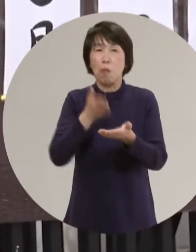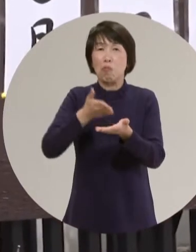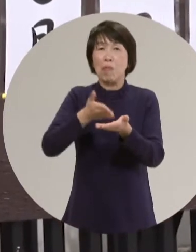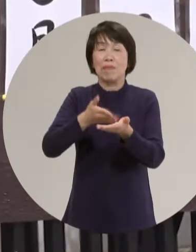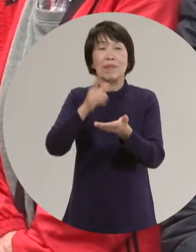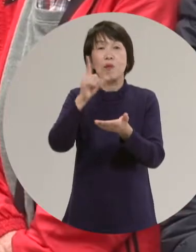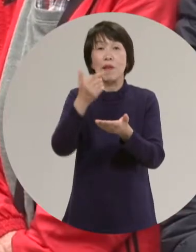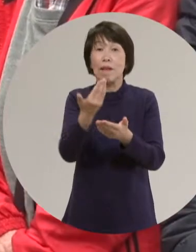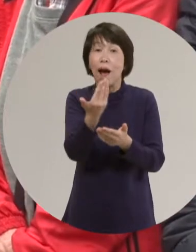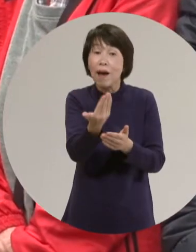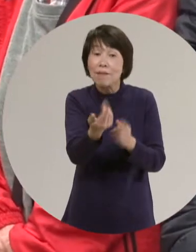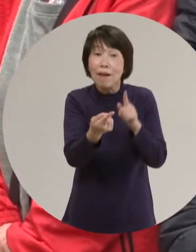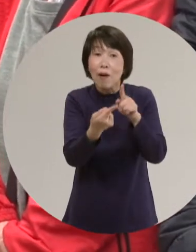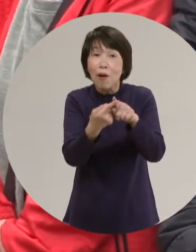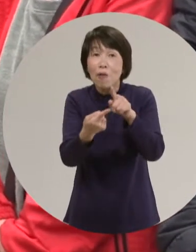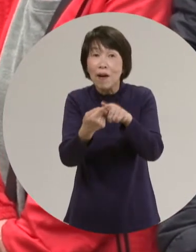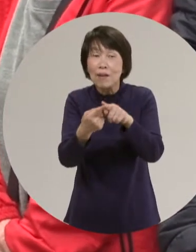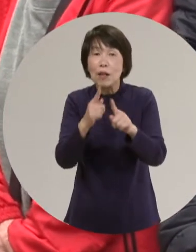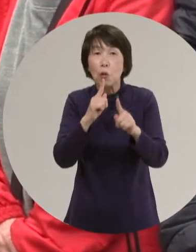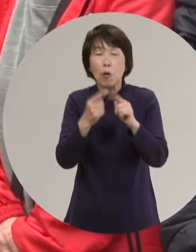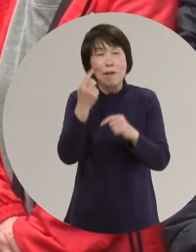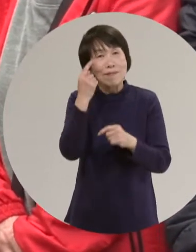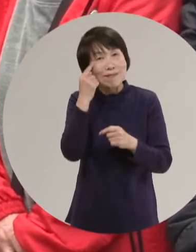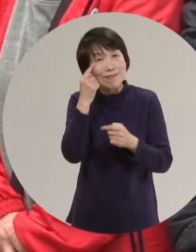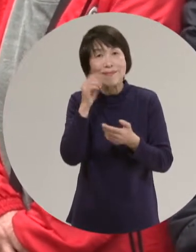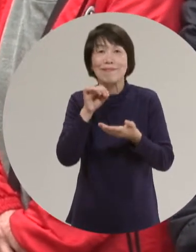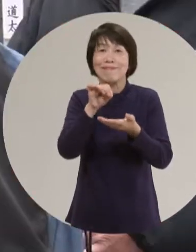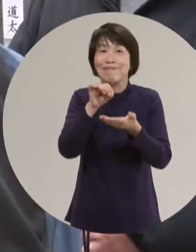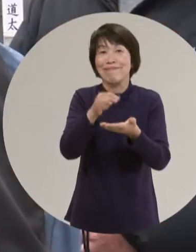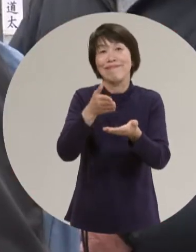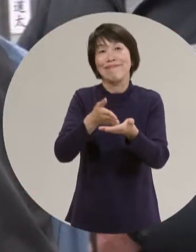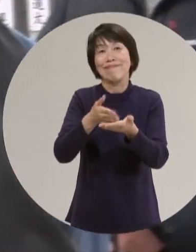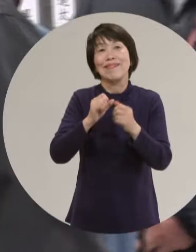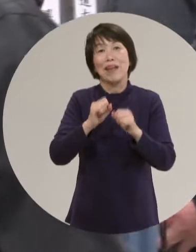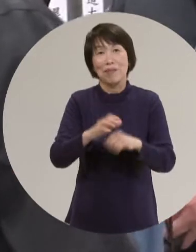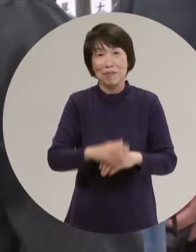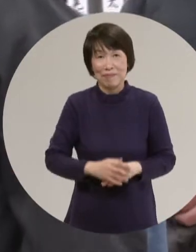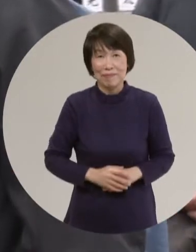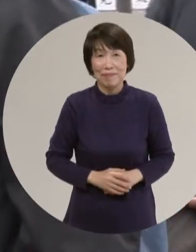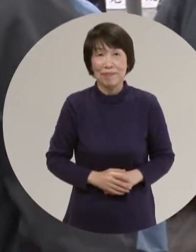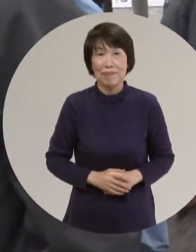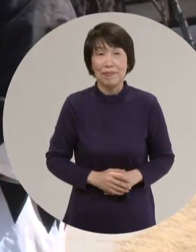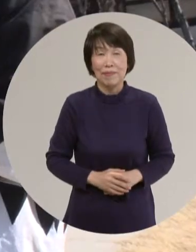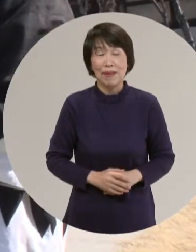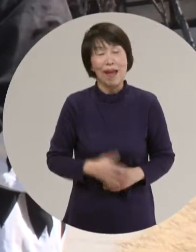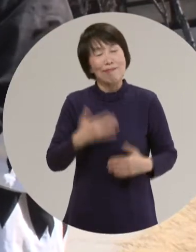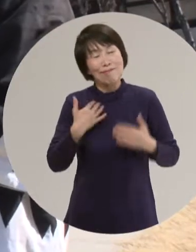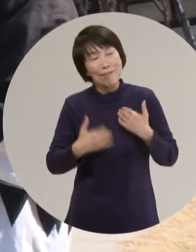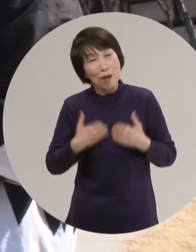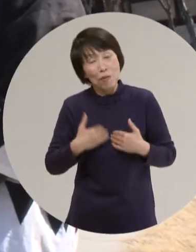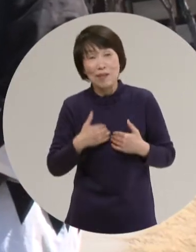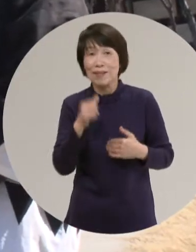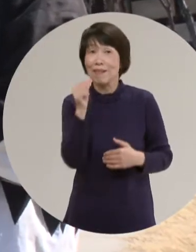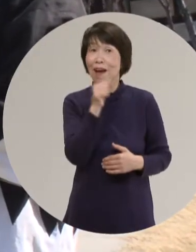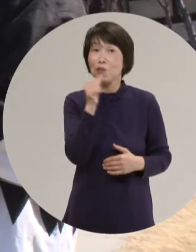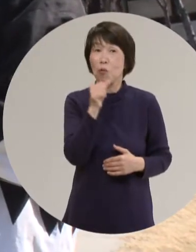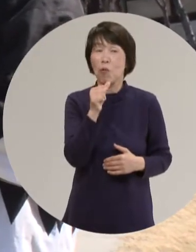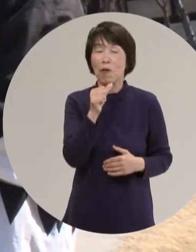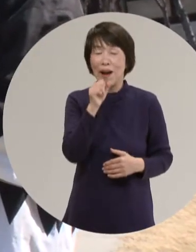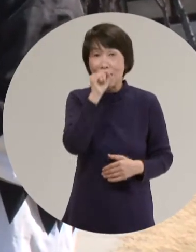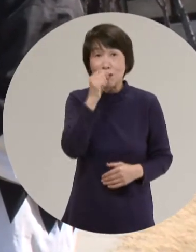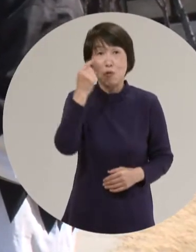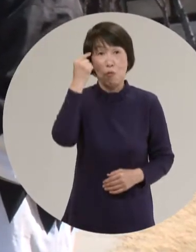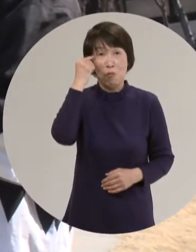言葉で、相手さんによってね、うん、ある程度考えて喋ります。はい、面白いガイドいうの